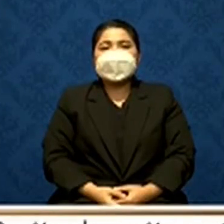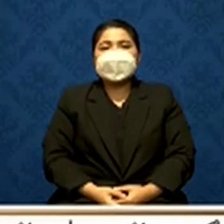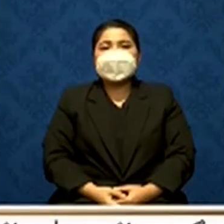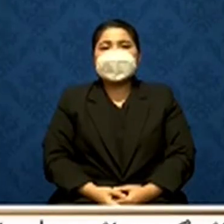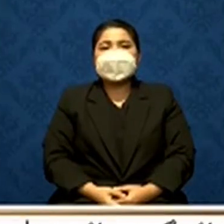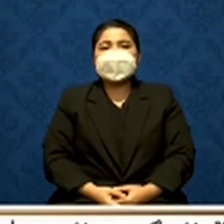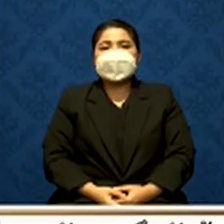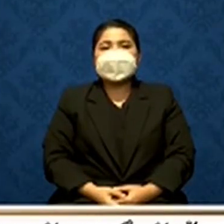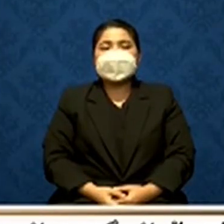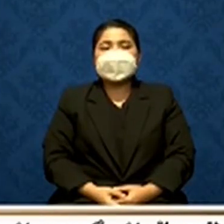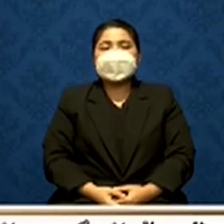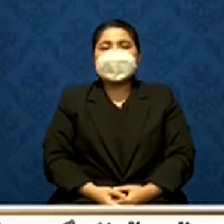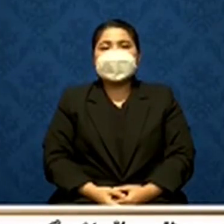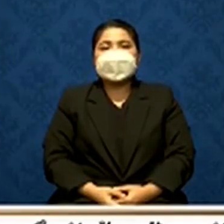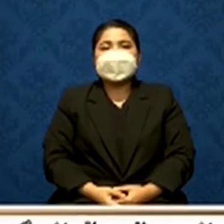ท่าน